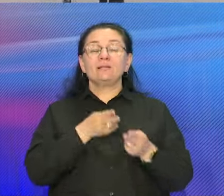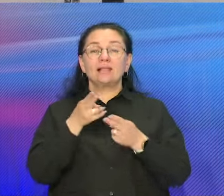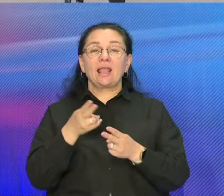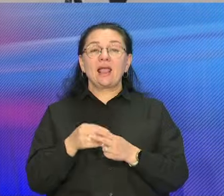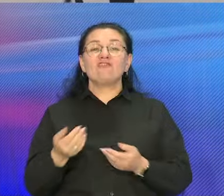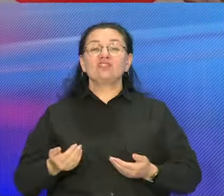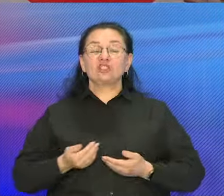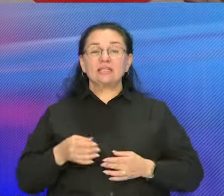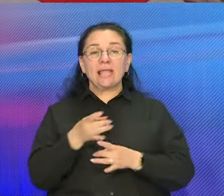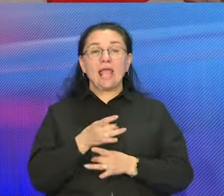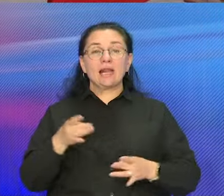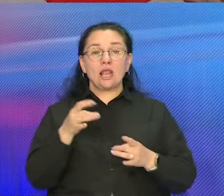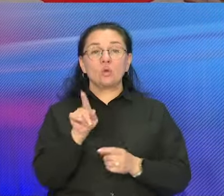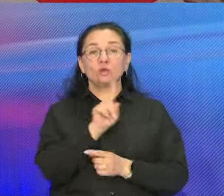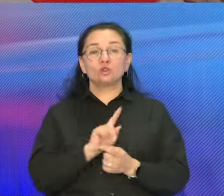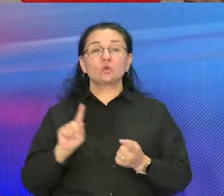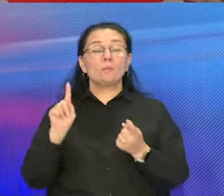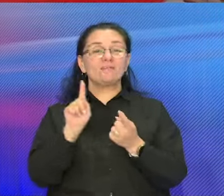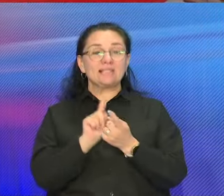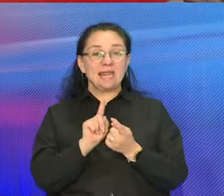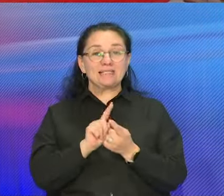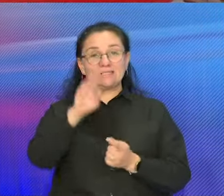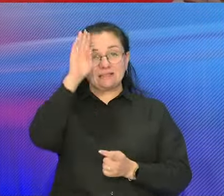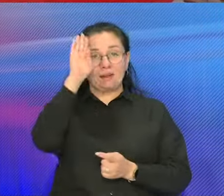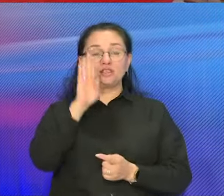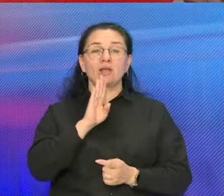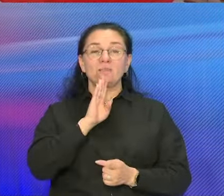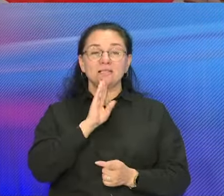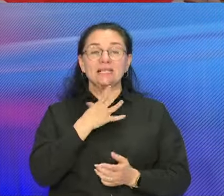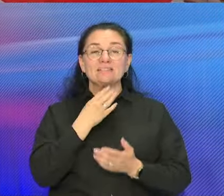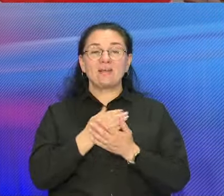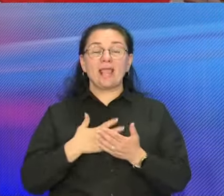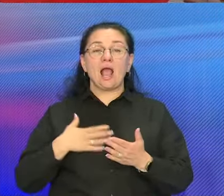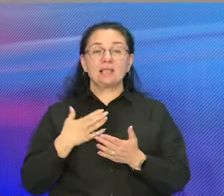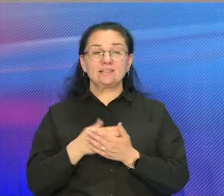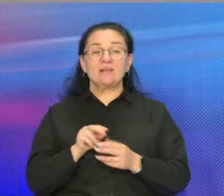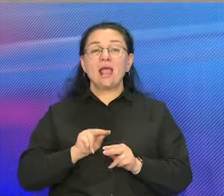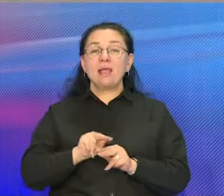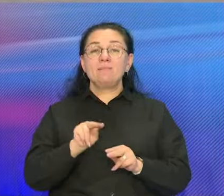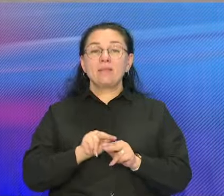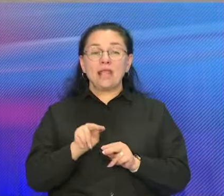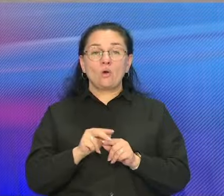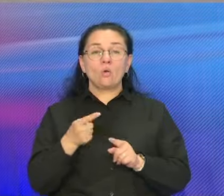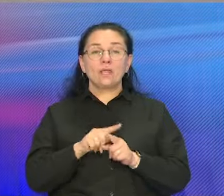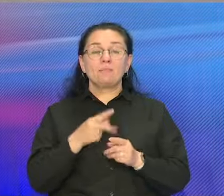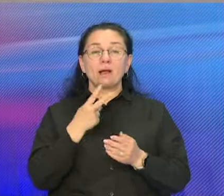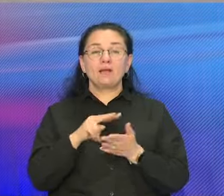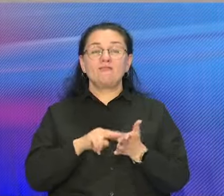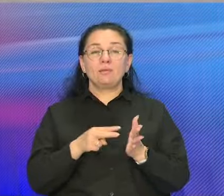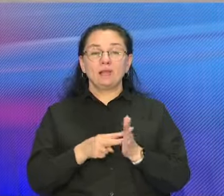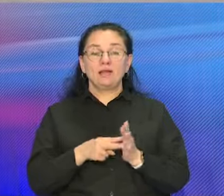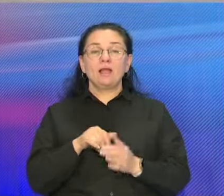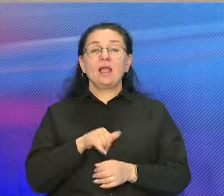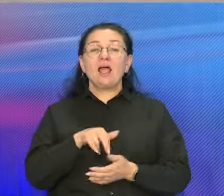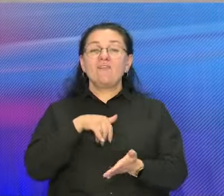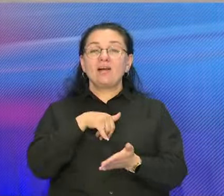жилые микрорайоны Капсустрецца с хлопшиками и девчонками Своей активности педагоги и волонтеры Прапануть у рамках акции «Выходь